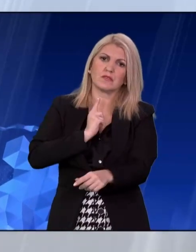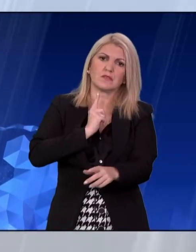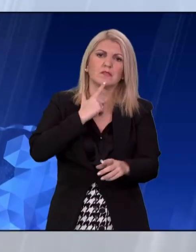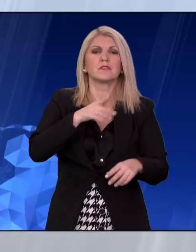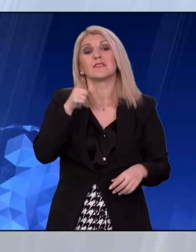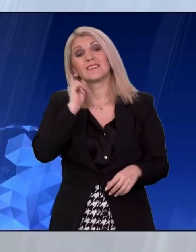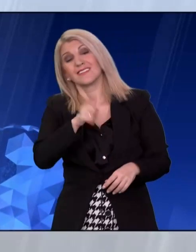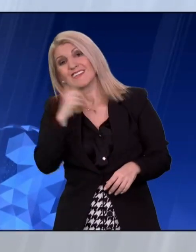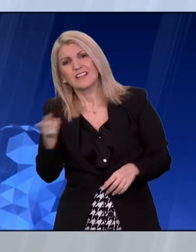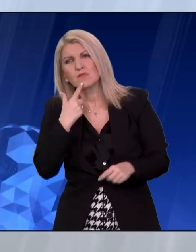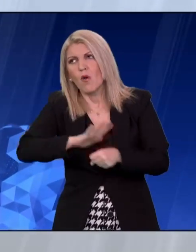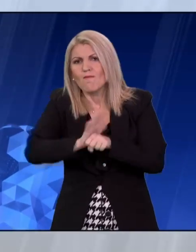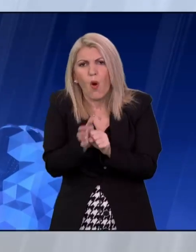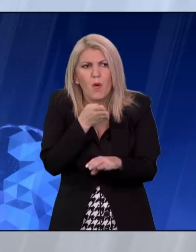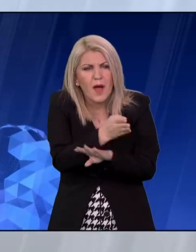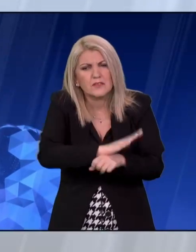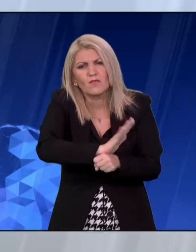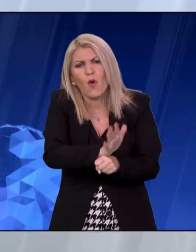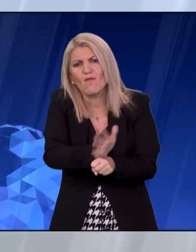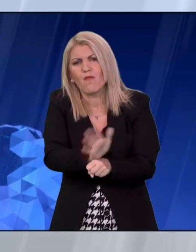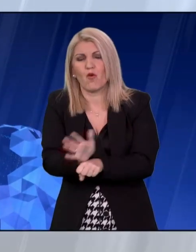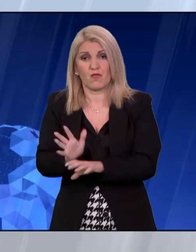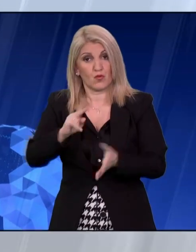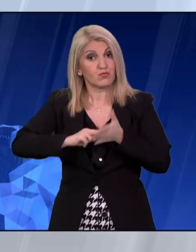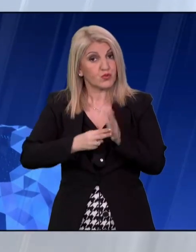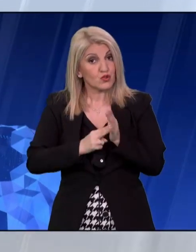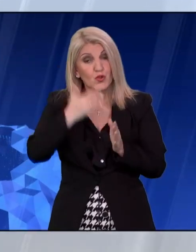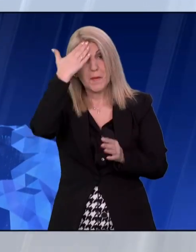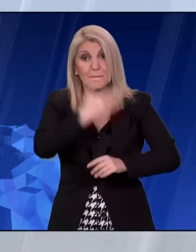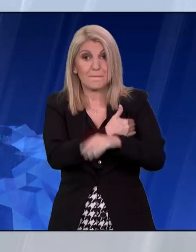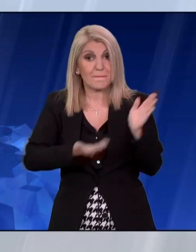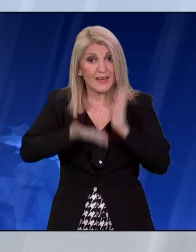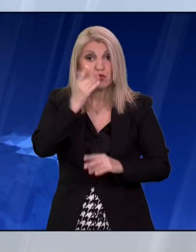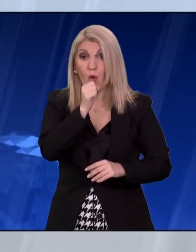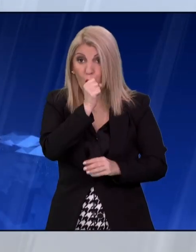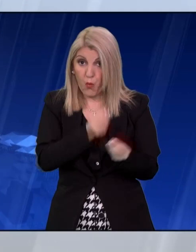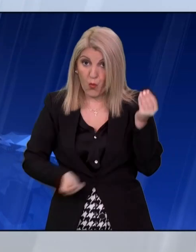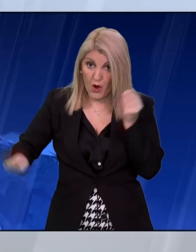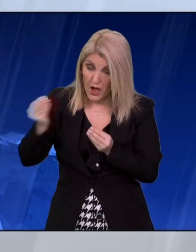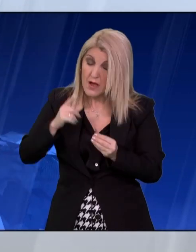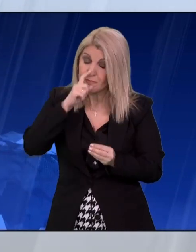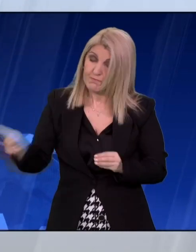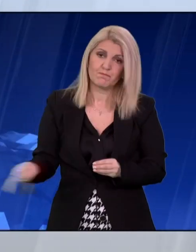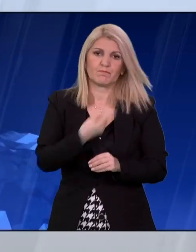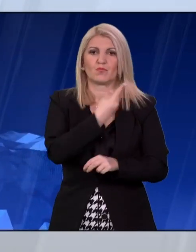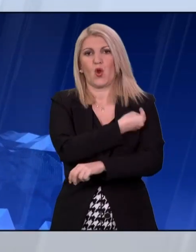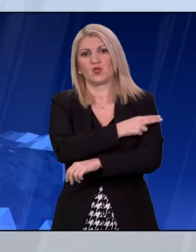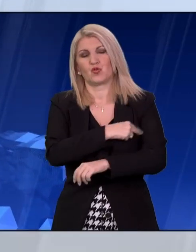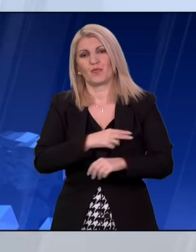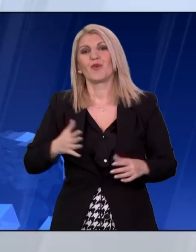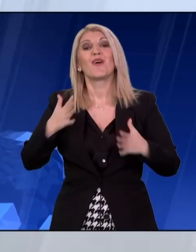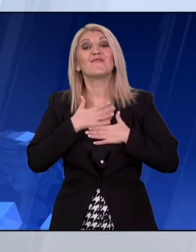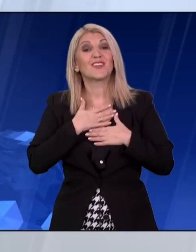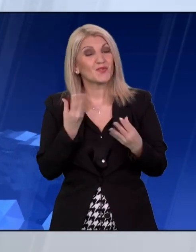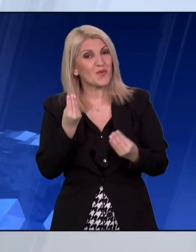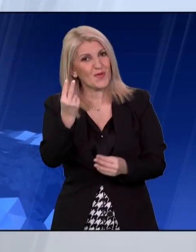γονιών σε συμπτώματα που επιμένουν όπως υψηλός πυρετός και βήχας σας ευχαριστώ πολύ σας ευχαριστούμε που και σήμερα επιλέξατε